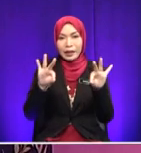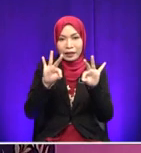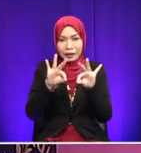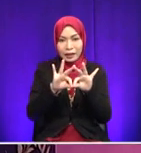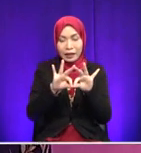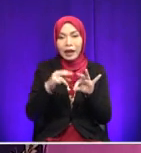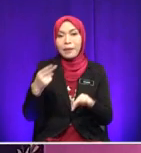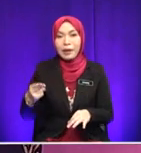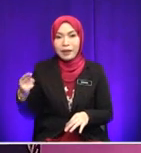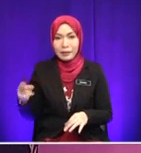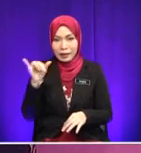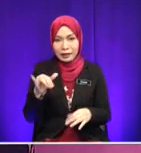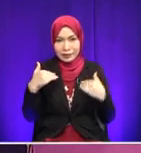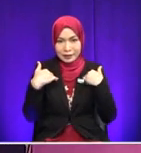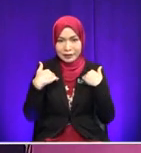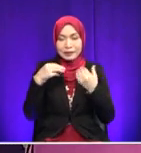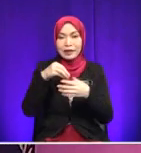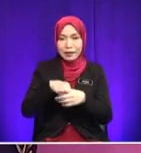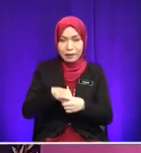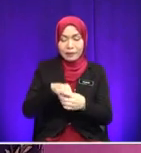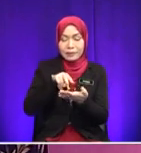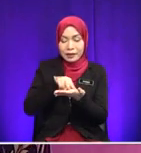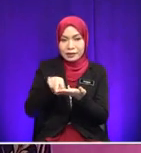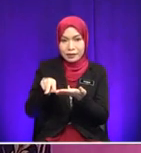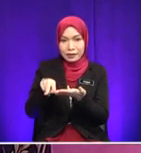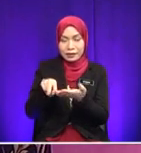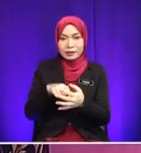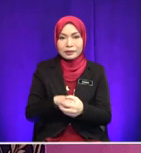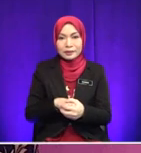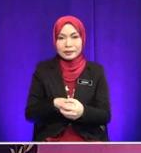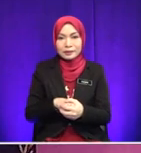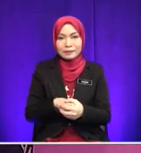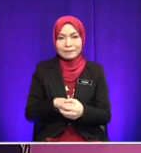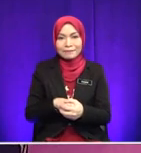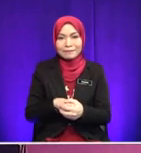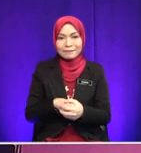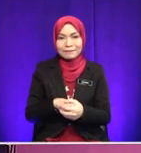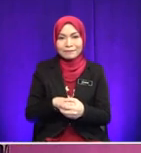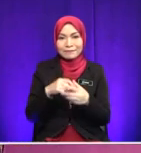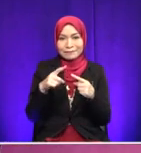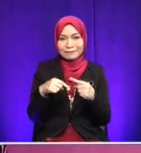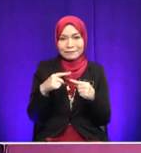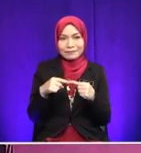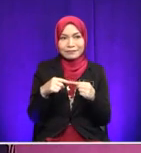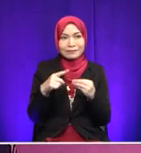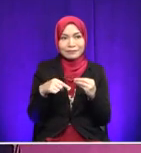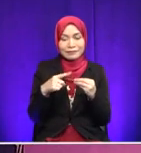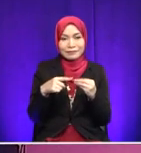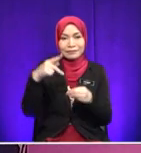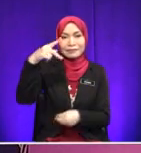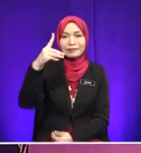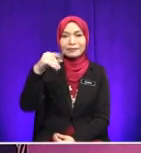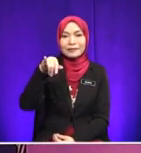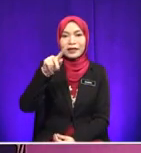Linda datangkan dengan petikan ini, iaitu sentuhan diplomasi tanah airku. Jadi, siapa yang